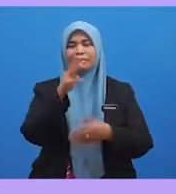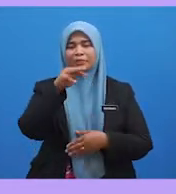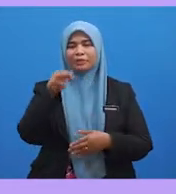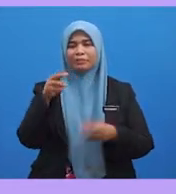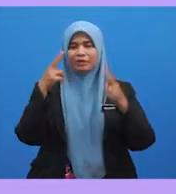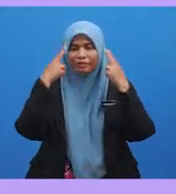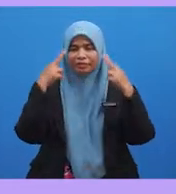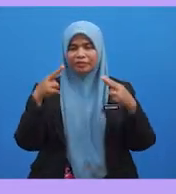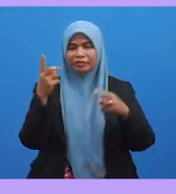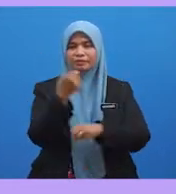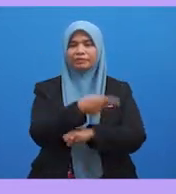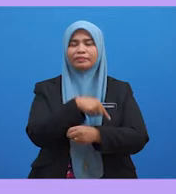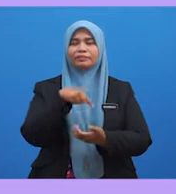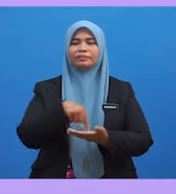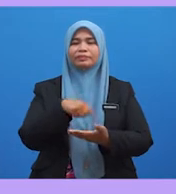hari ini.